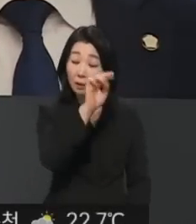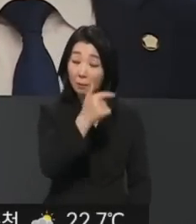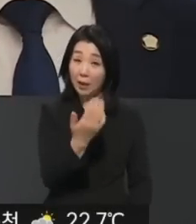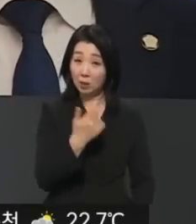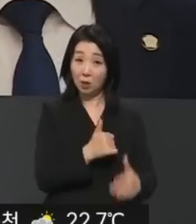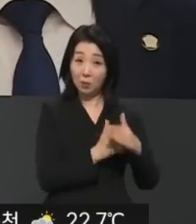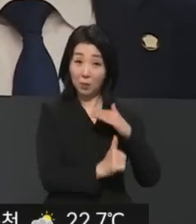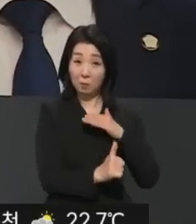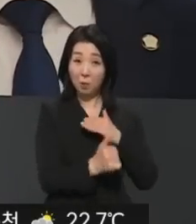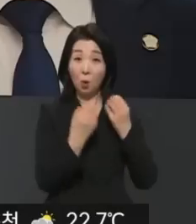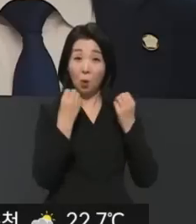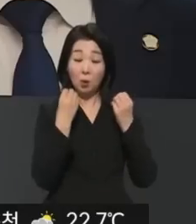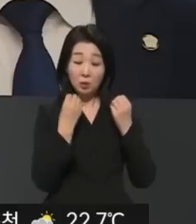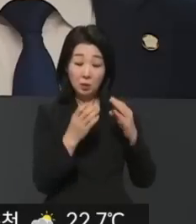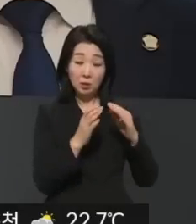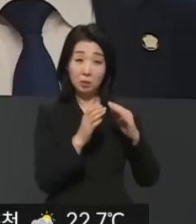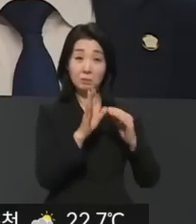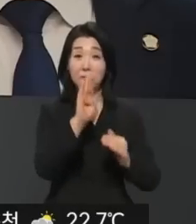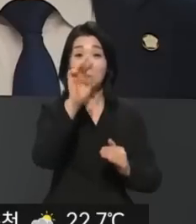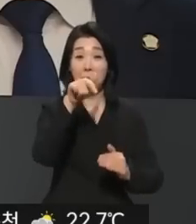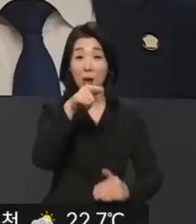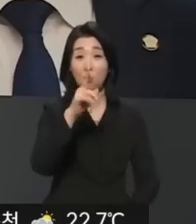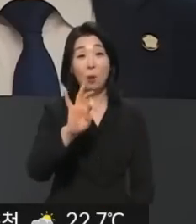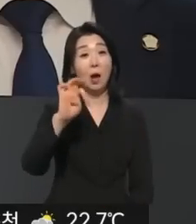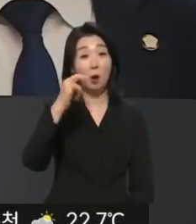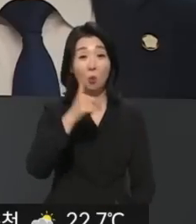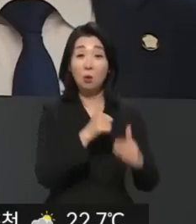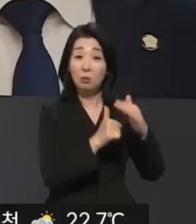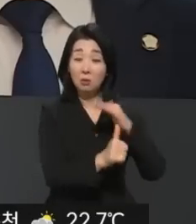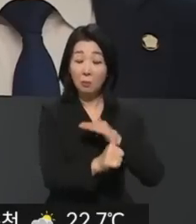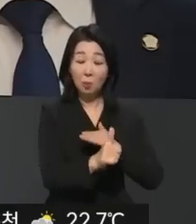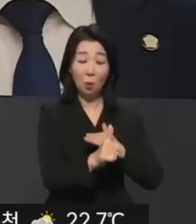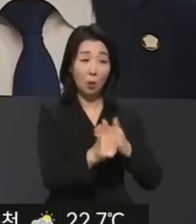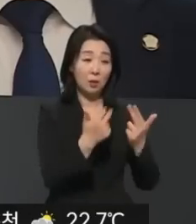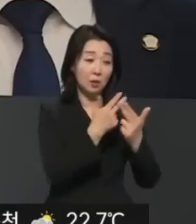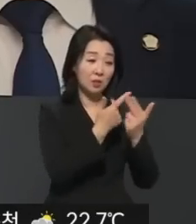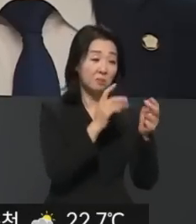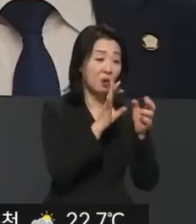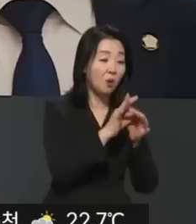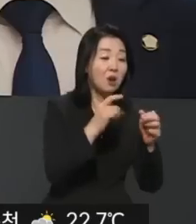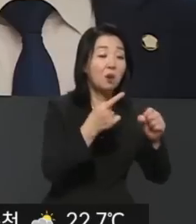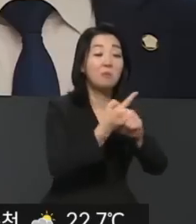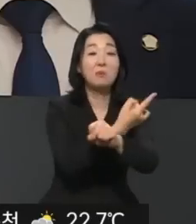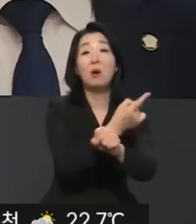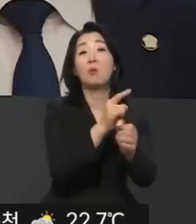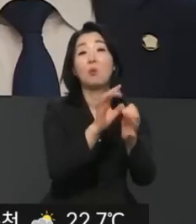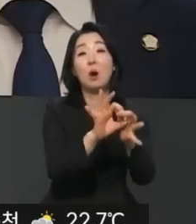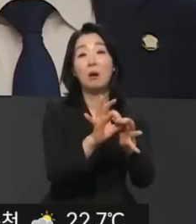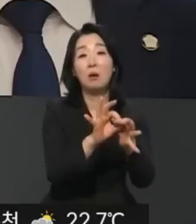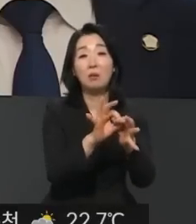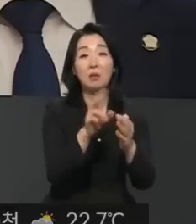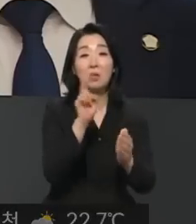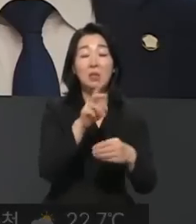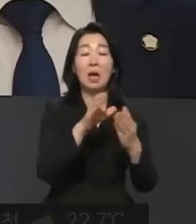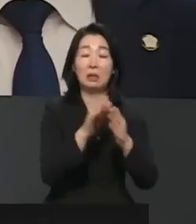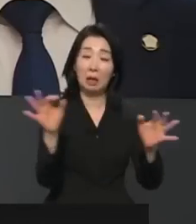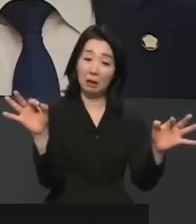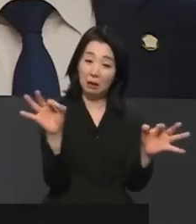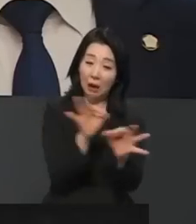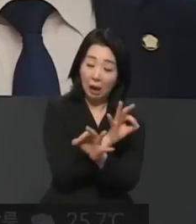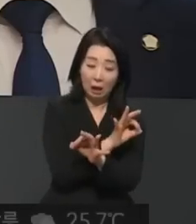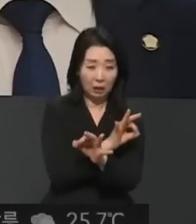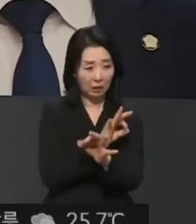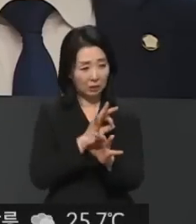원내대표와 신임 박광온 원내대표, 이 친명계와 비명계라는 차이점이 있습니다. 야당 갈라치기 아니냐는 의심의